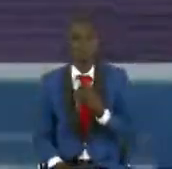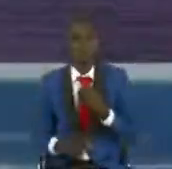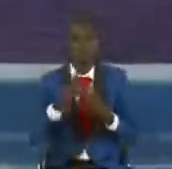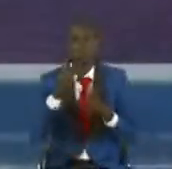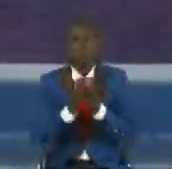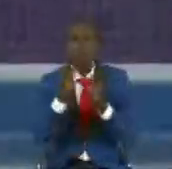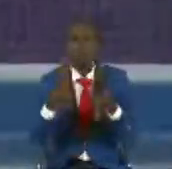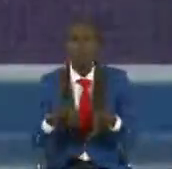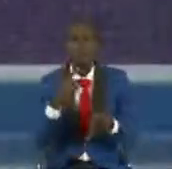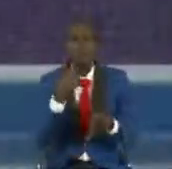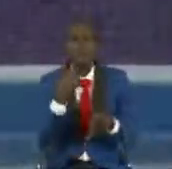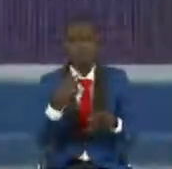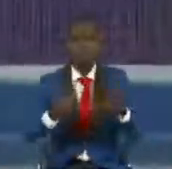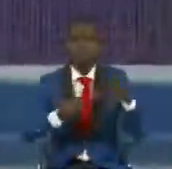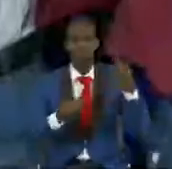De qui est-ce que je parle là-bas?